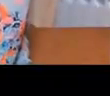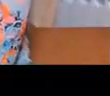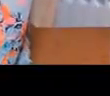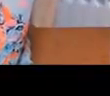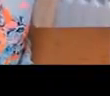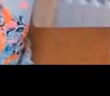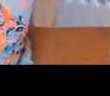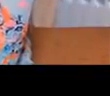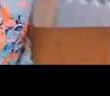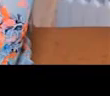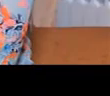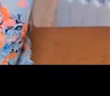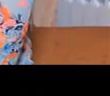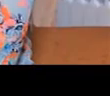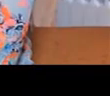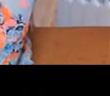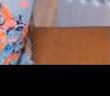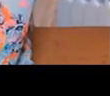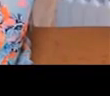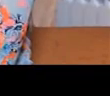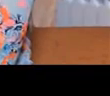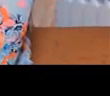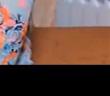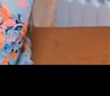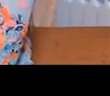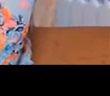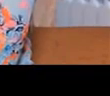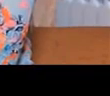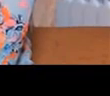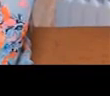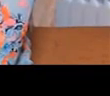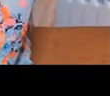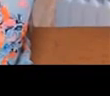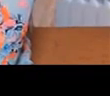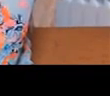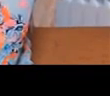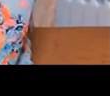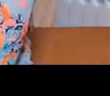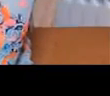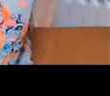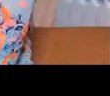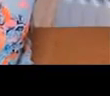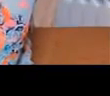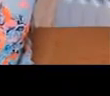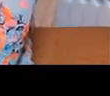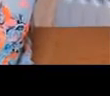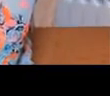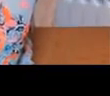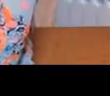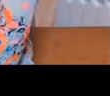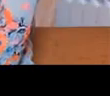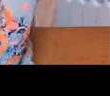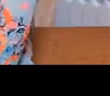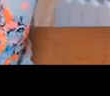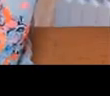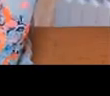Farzandlarimizni bilim olish uchun yaratilgan imkoniyatlardan unumli foydalanaylik. Ularda kitobga bo'lgan